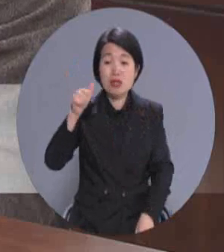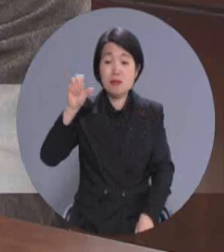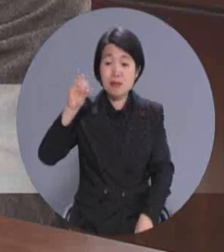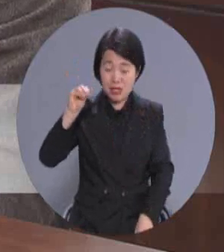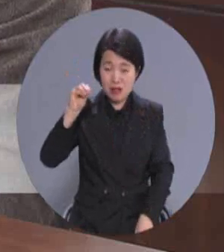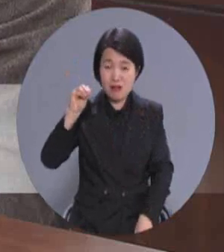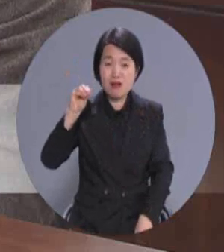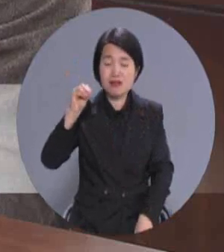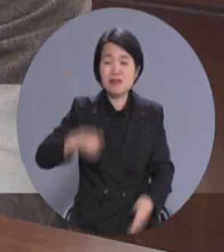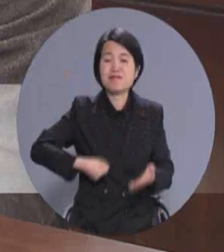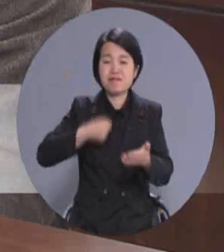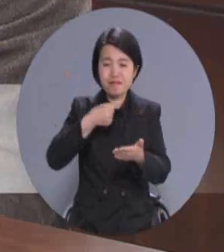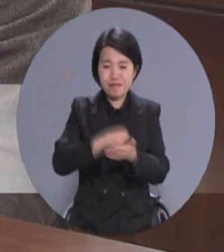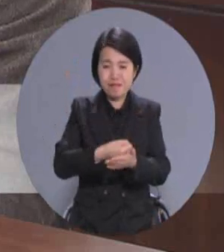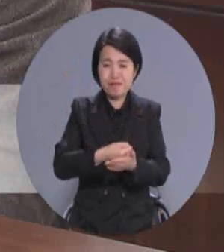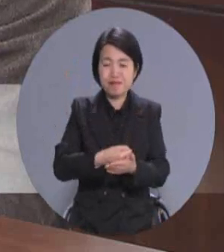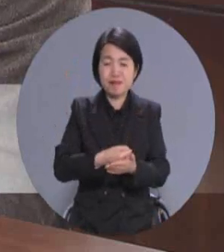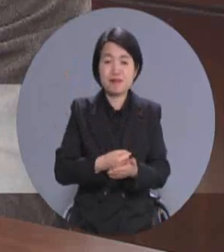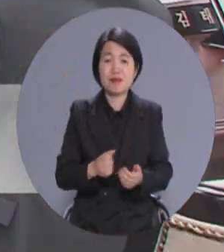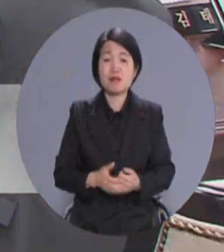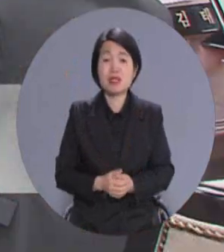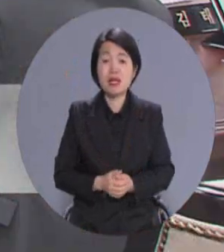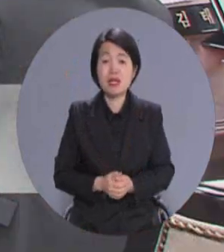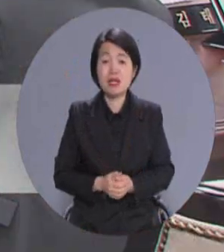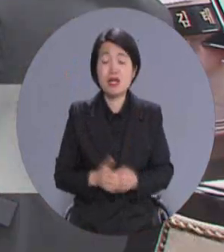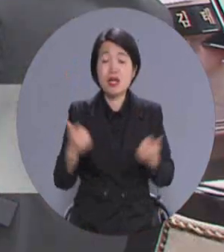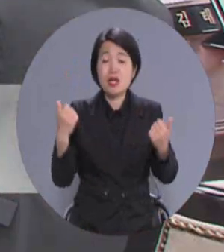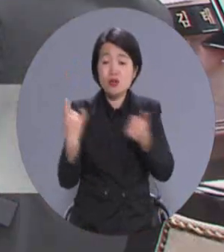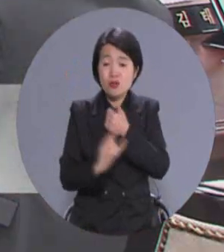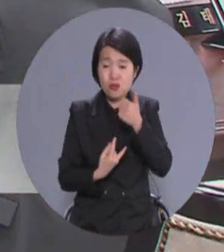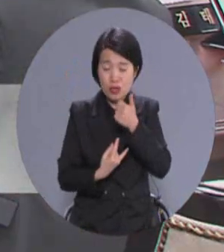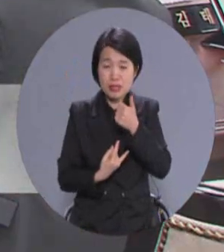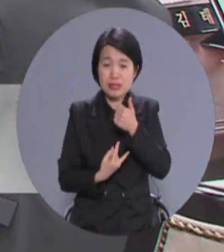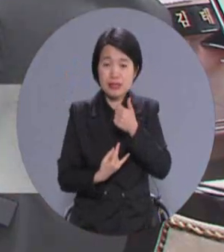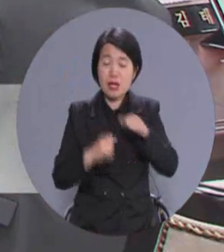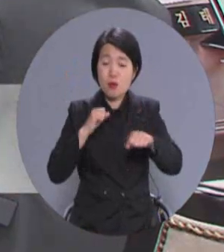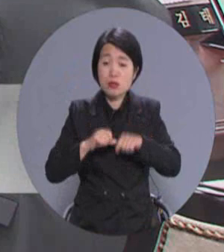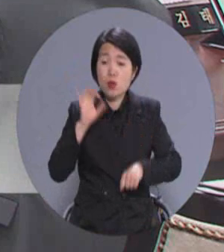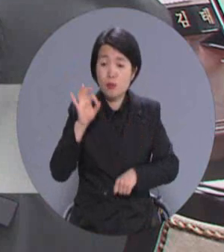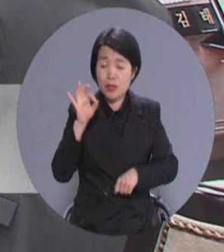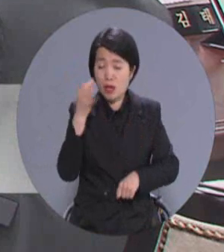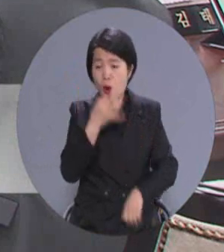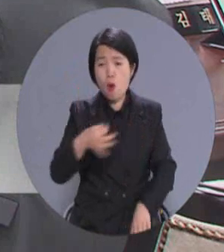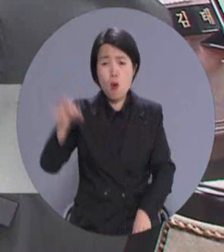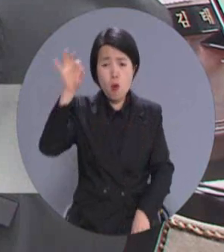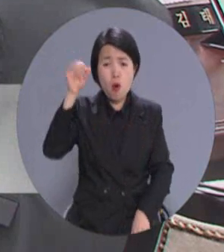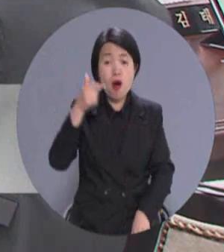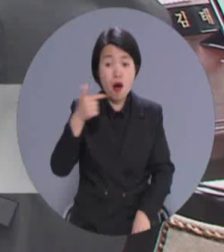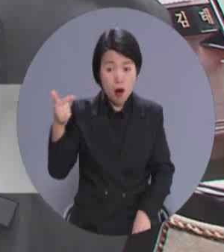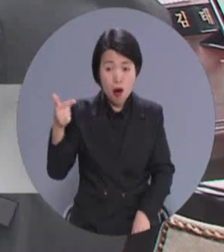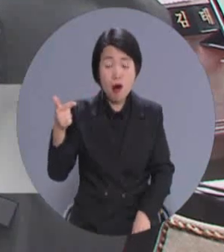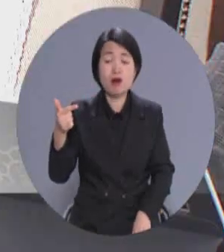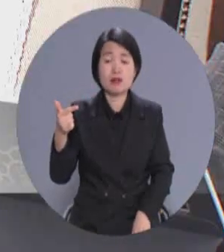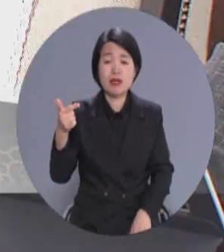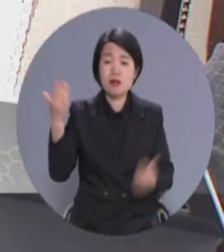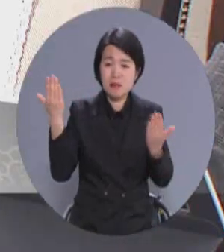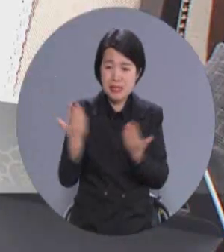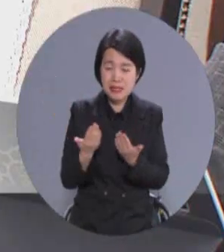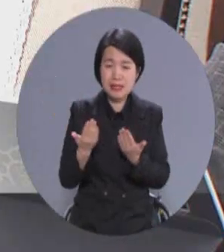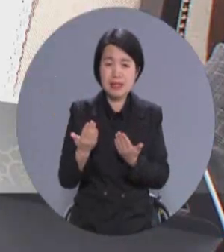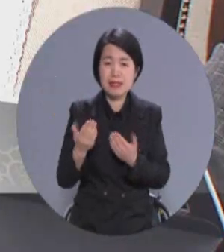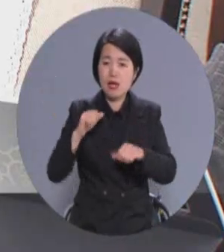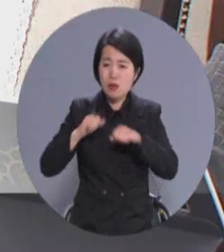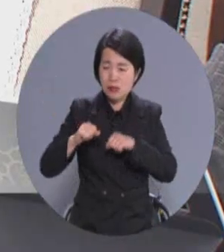150만 원으로 최종 의결했습니다. 위원회는 이와 함께 의정활동비가 큰 폭으로 인상된 만큼